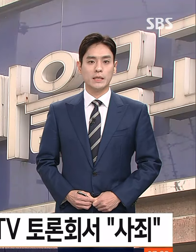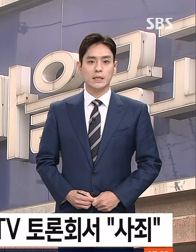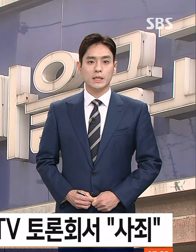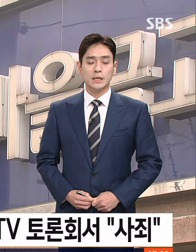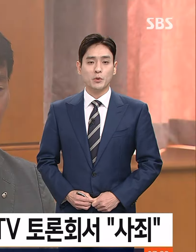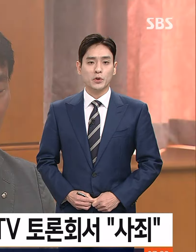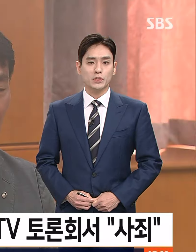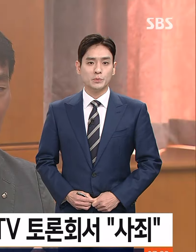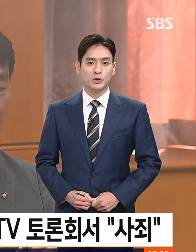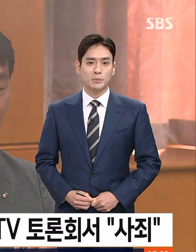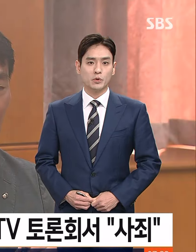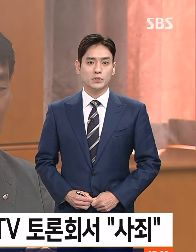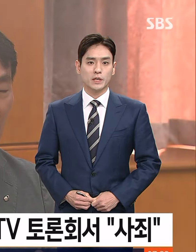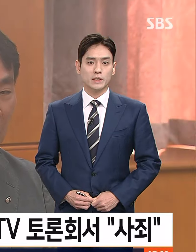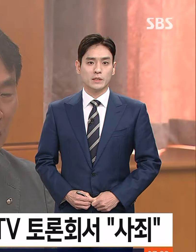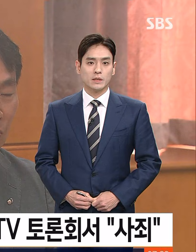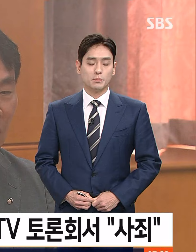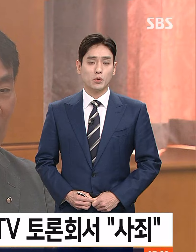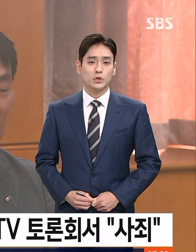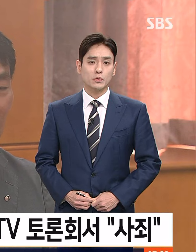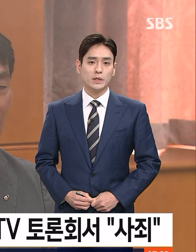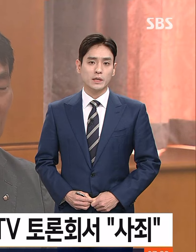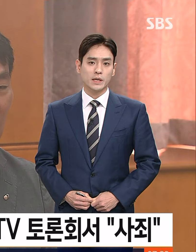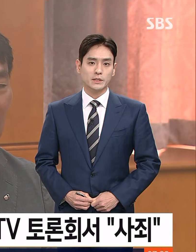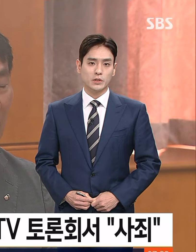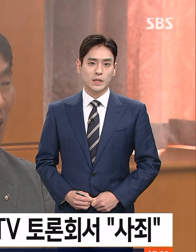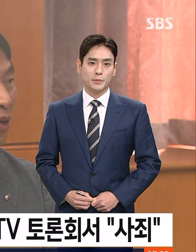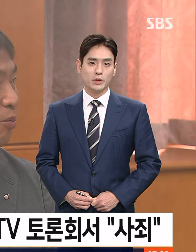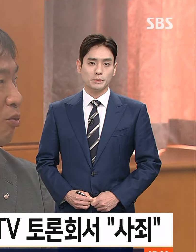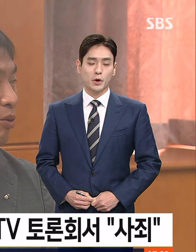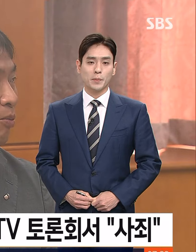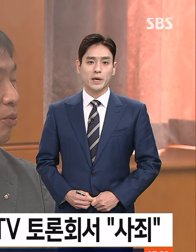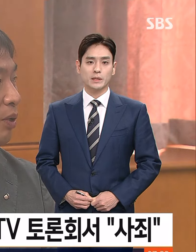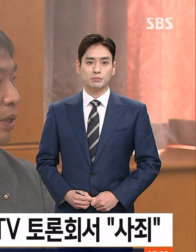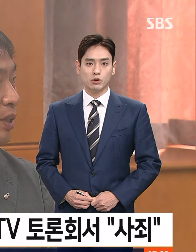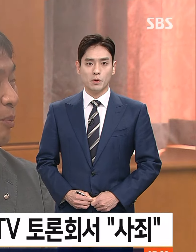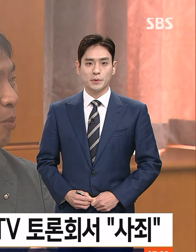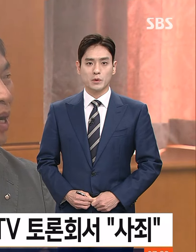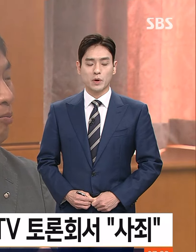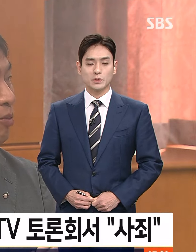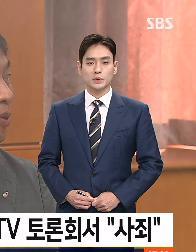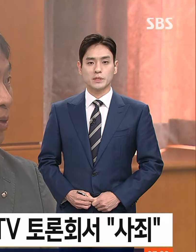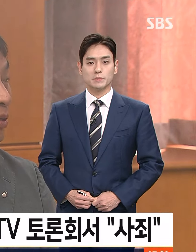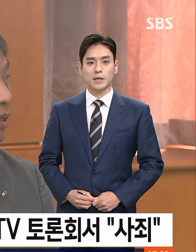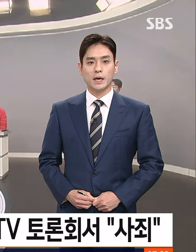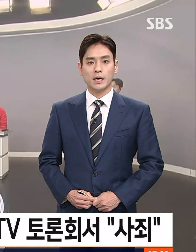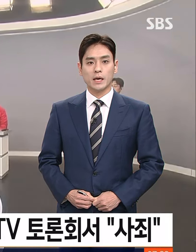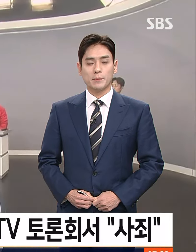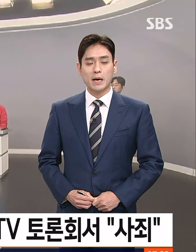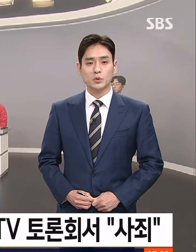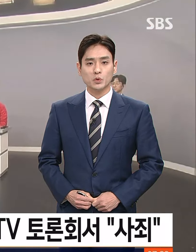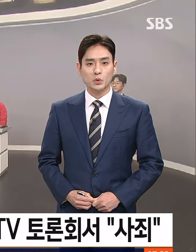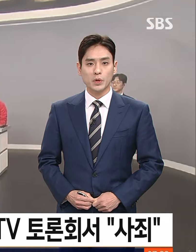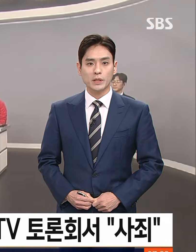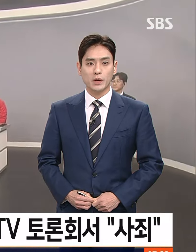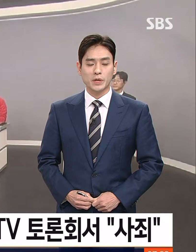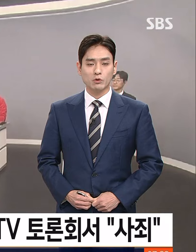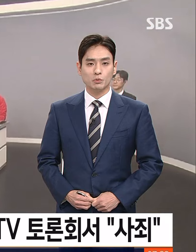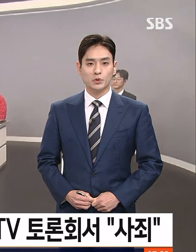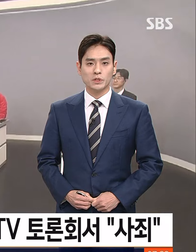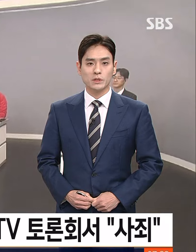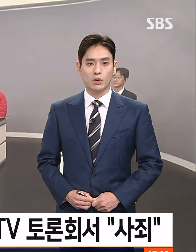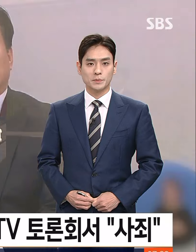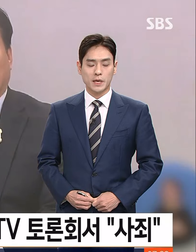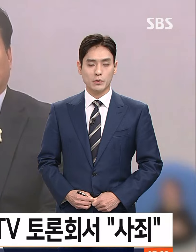했습니다. 이복현 금융감독원장은 목적과 다르게 쓰였다면 명백한 불법이라고 강조했습니다. 방송 토론회에 나온